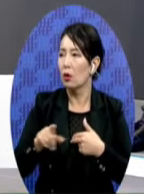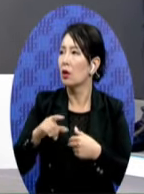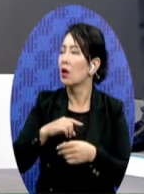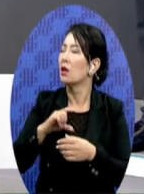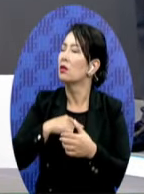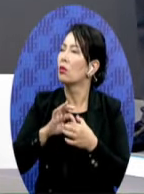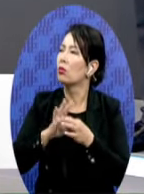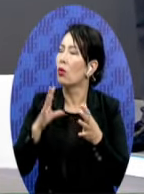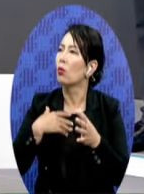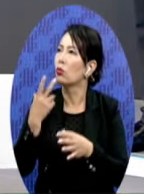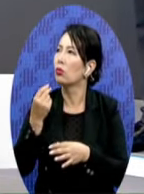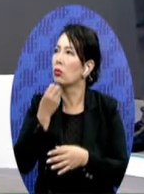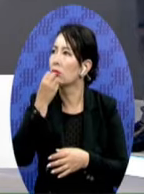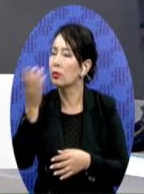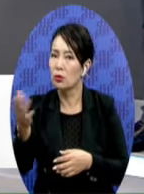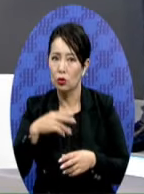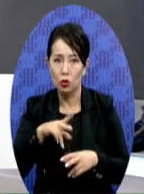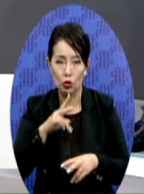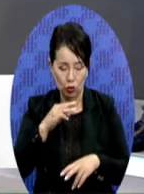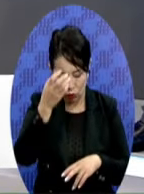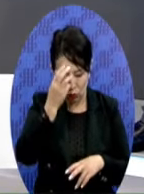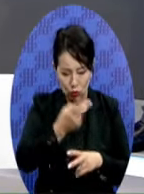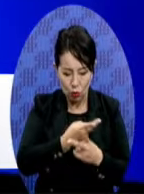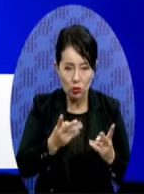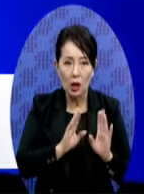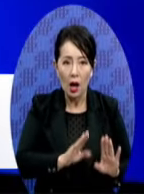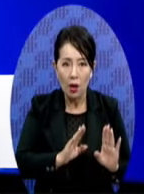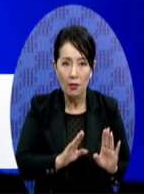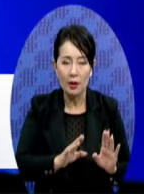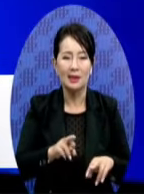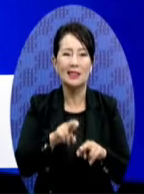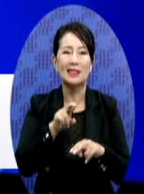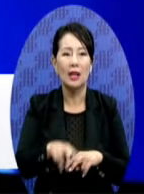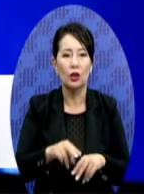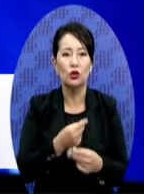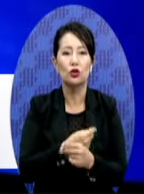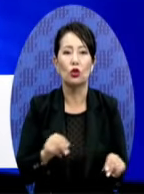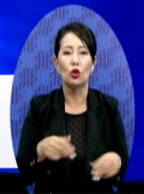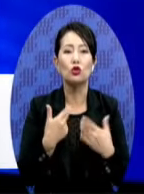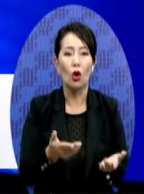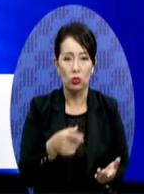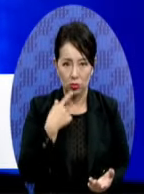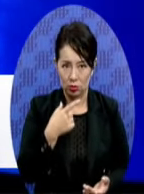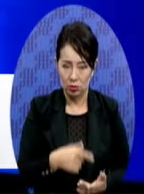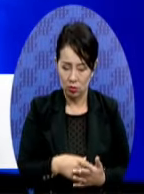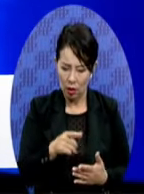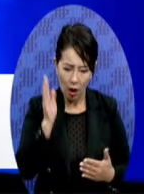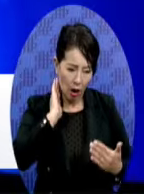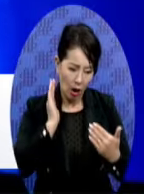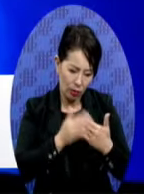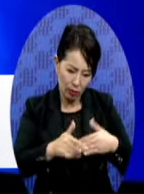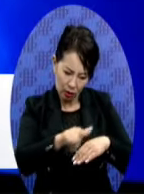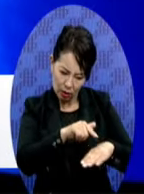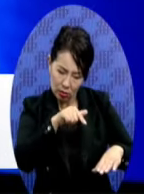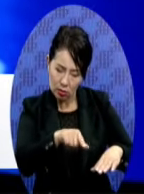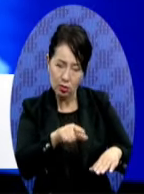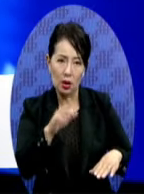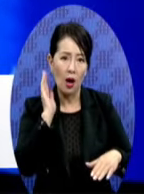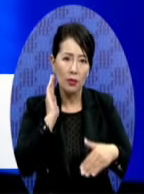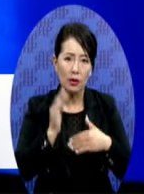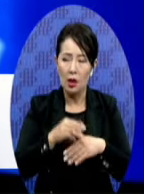төрийн үйлчлэгийг хэвээр үлдээж ялаас чөлөөлнө гэж байгаа. Яг одоо ингээд одоогийн байдлаар авилгатай тэмцэх газарт авилгын тухай гэмт хэргийг